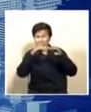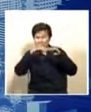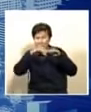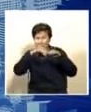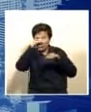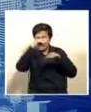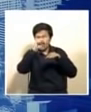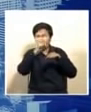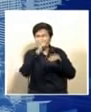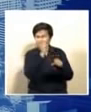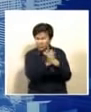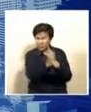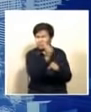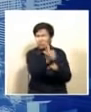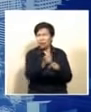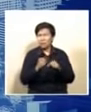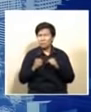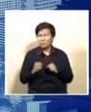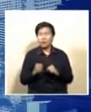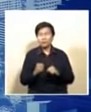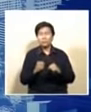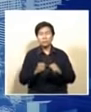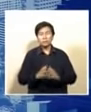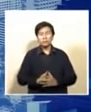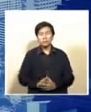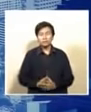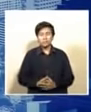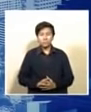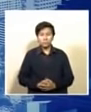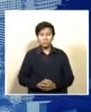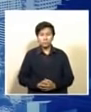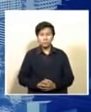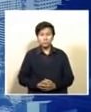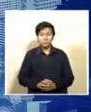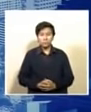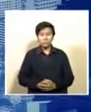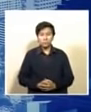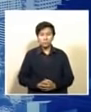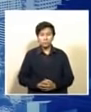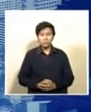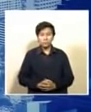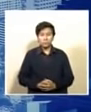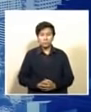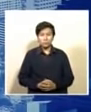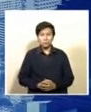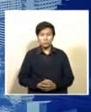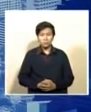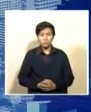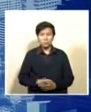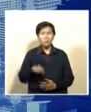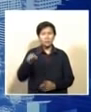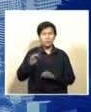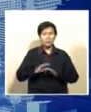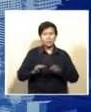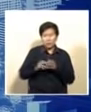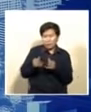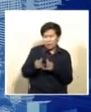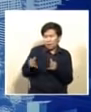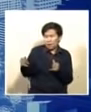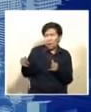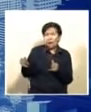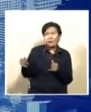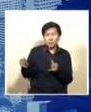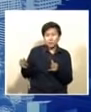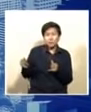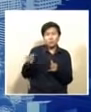ทำให้เราโรคของเราลดลงได้การที่สถิติเราเพราะว่าโรคต่างๆเนี่ยในประเทศไทยการเกิดผู้ป่วยใหม่